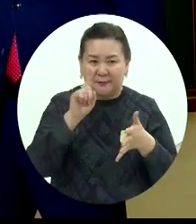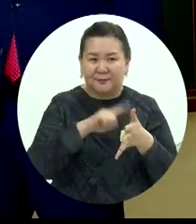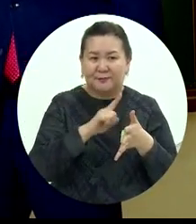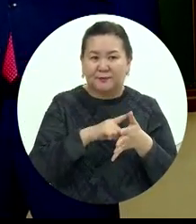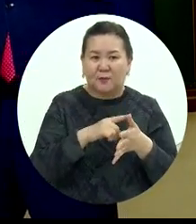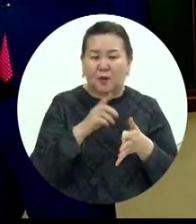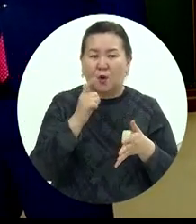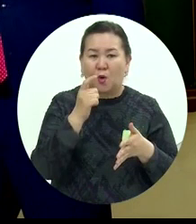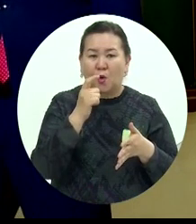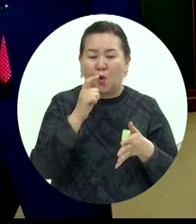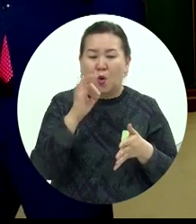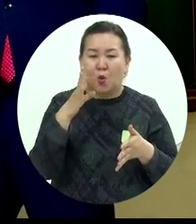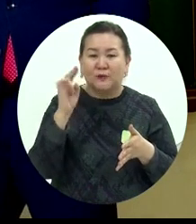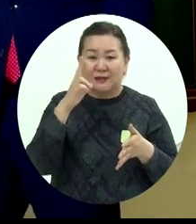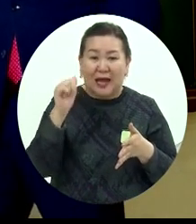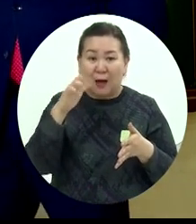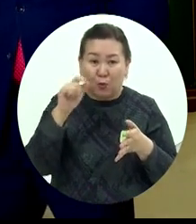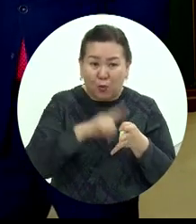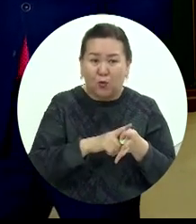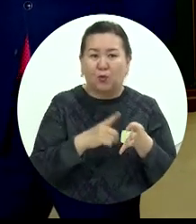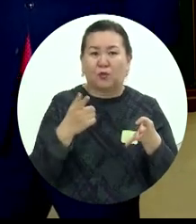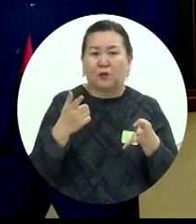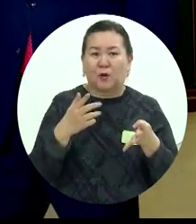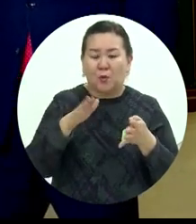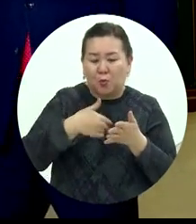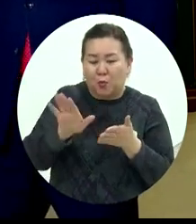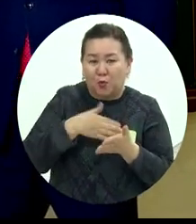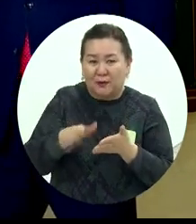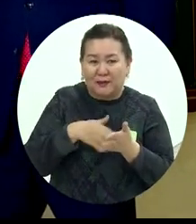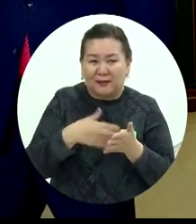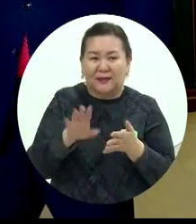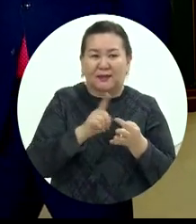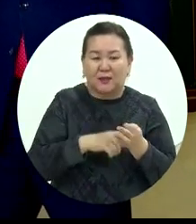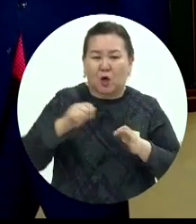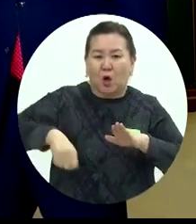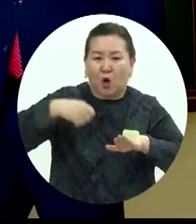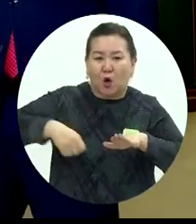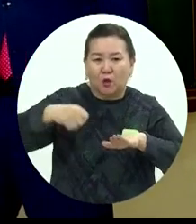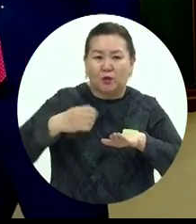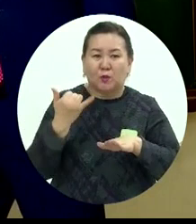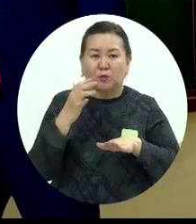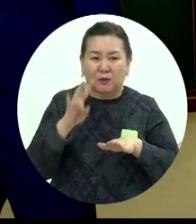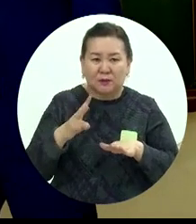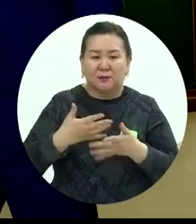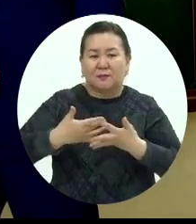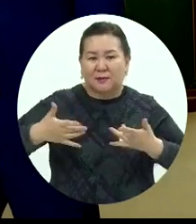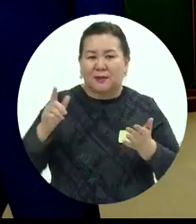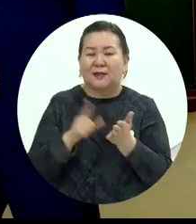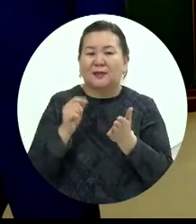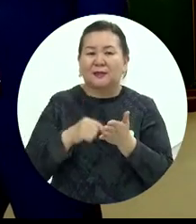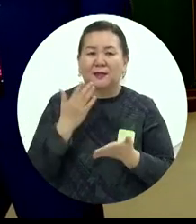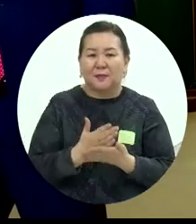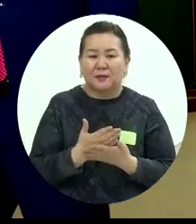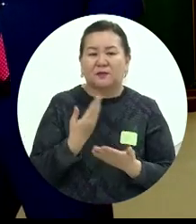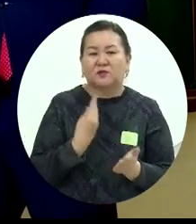болохоор гол түүхийн хэд бол хөвн дав. За будаг. За ойдлын утас бусад материалууд бол шаардлагатай байдаг юм